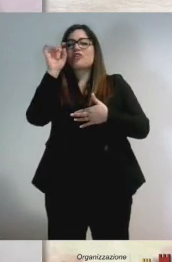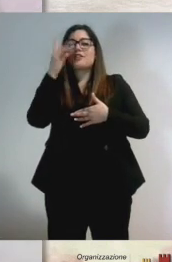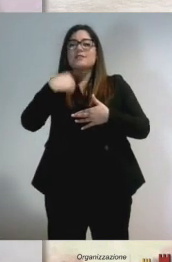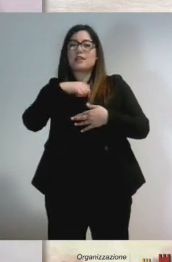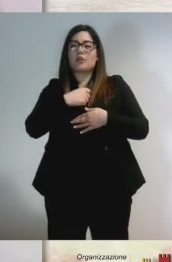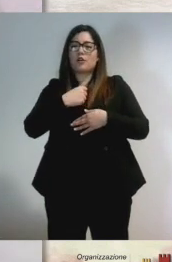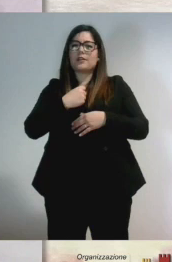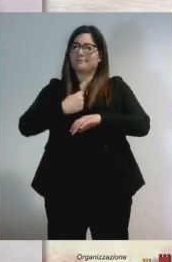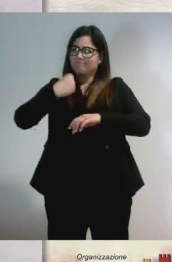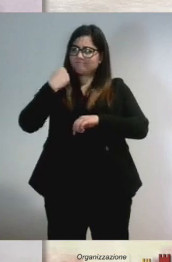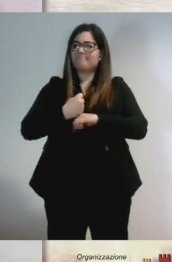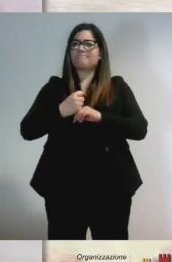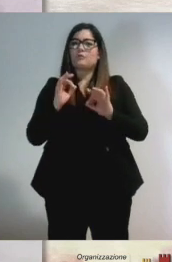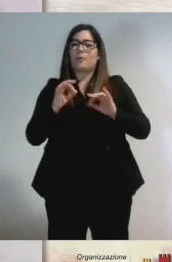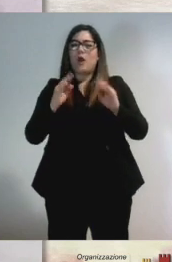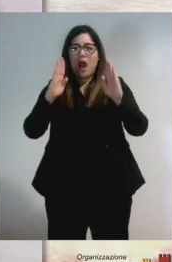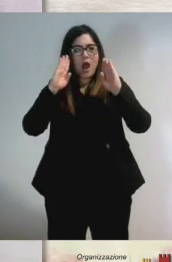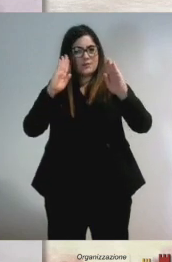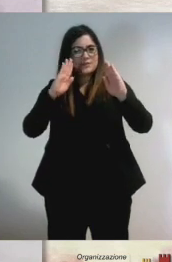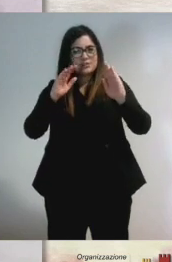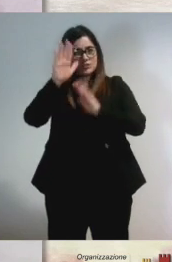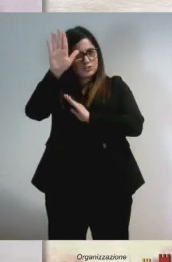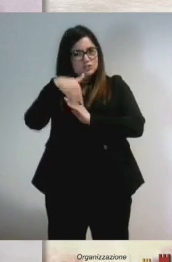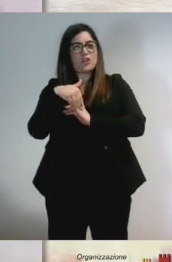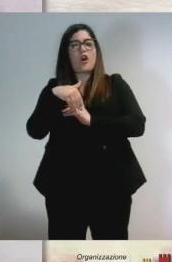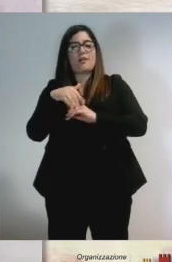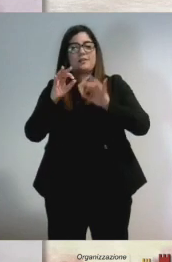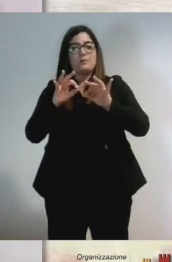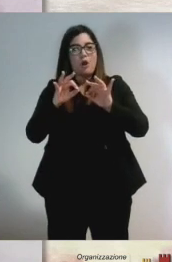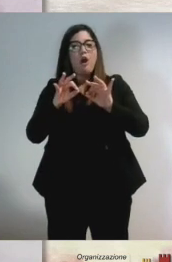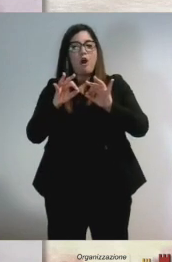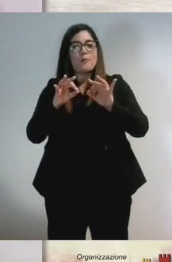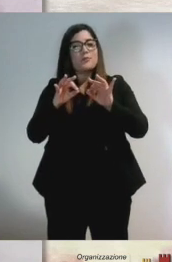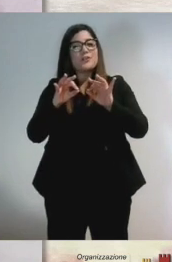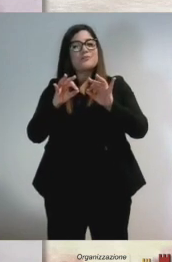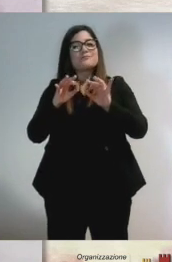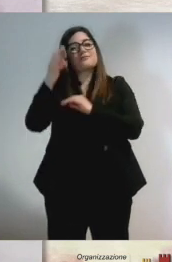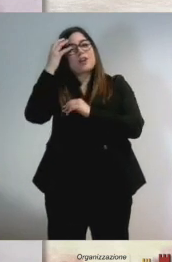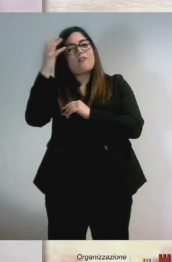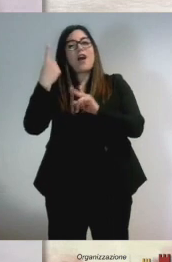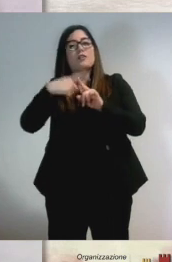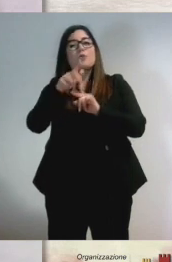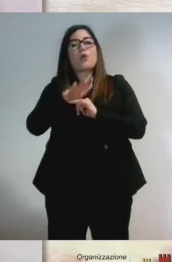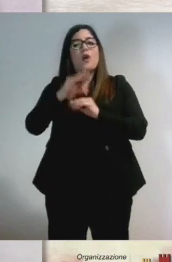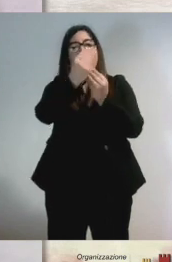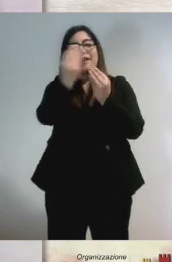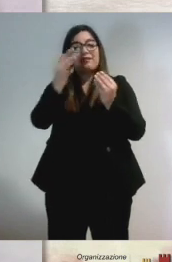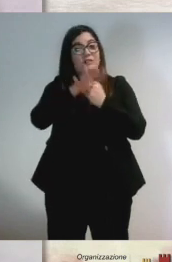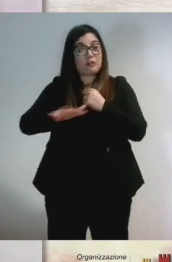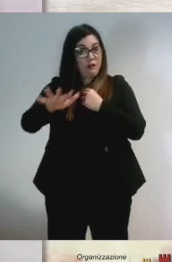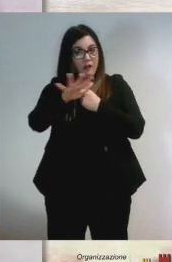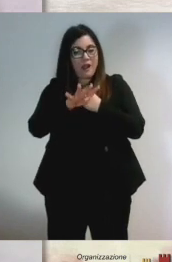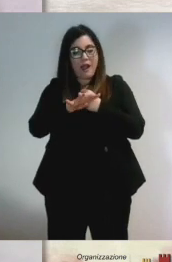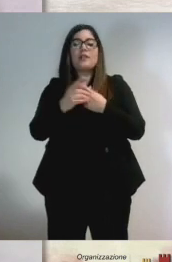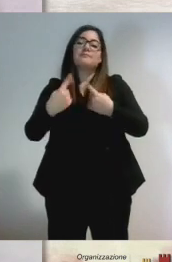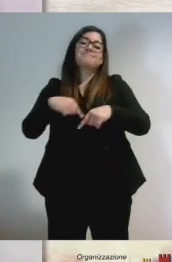più attenzione da parte del governo nei confronti degli enti locali riusciamo ad ottenere dei risultati come accaduto